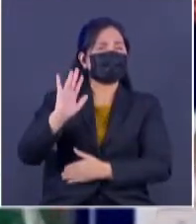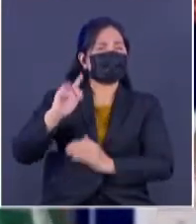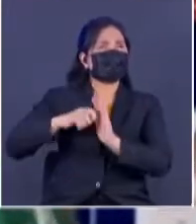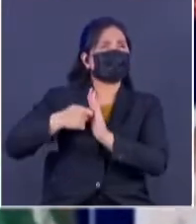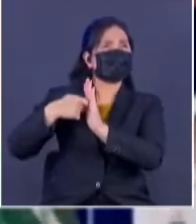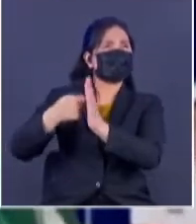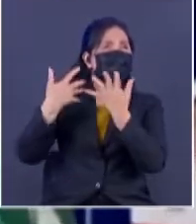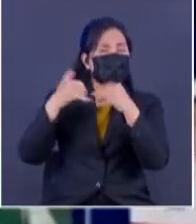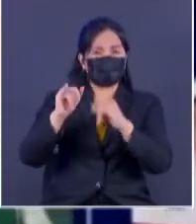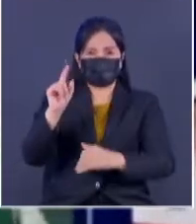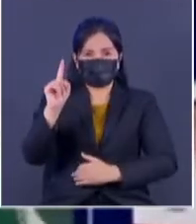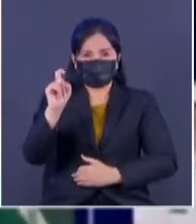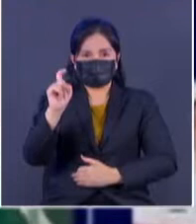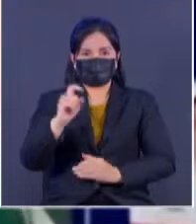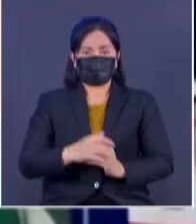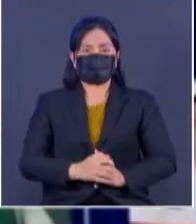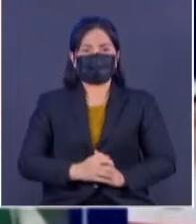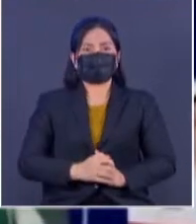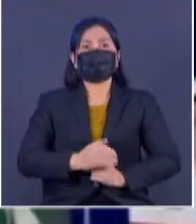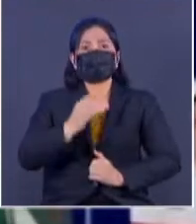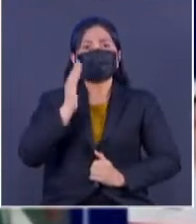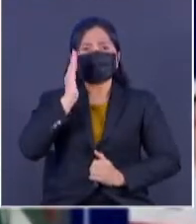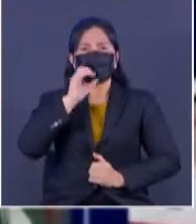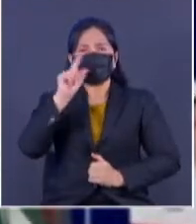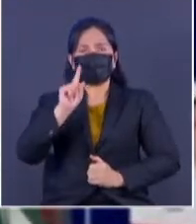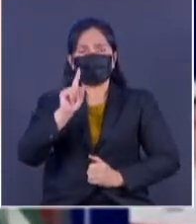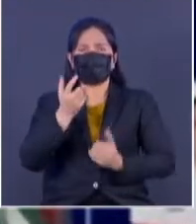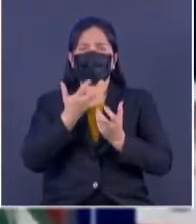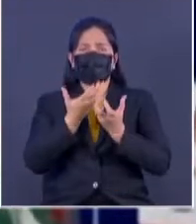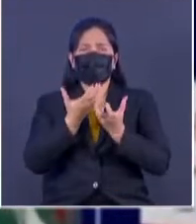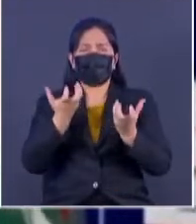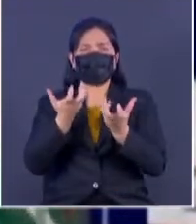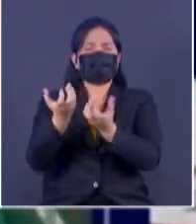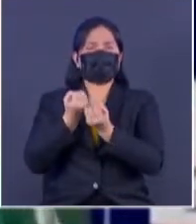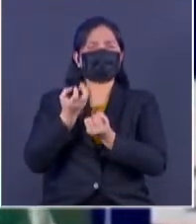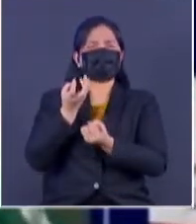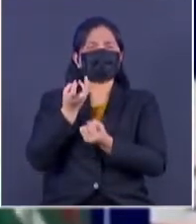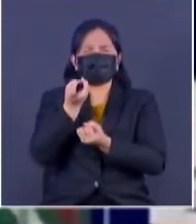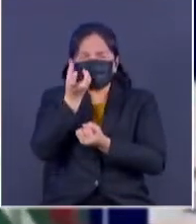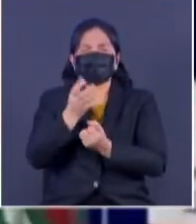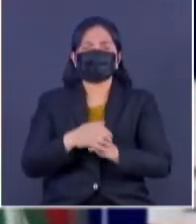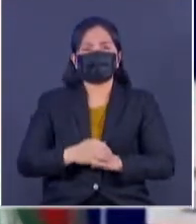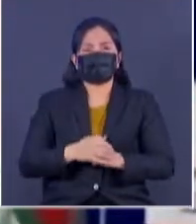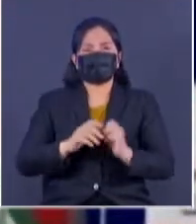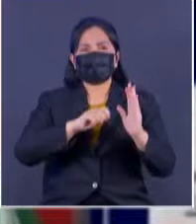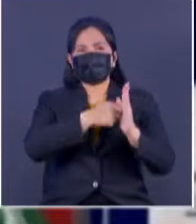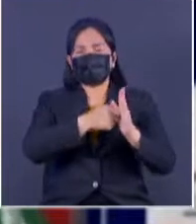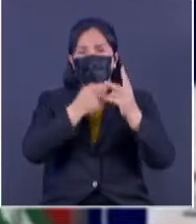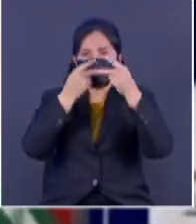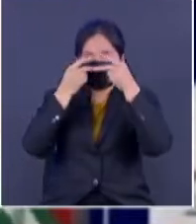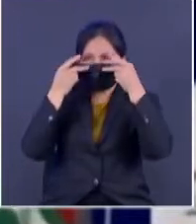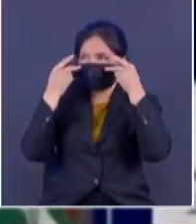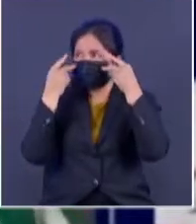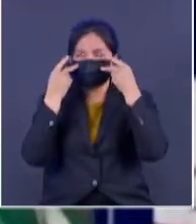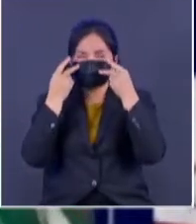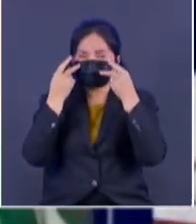แจคารถไว้แบบนี้ตัวเองเนี่ยลงไปเอาของแป๊บเดียวเท่านั้นแหละครับแล้วก็เสียบกุญแจคาไว้แบบนี้มิจฉาชีพเข